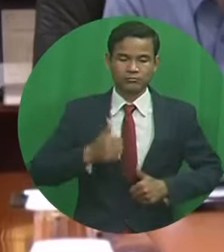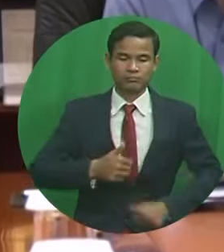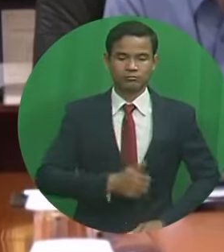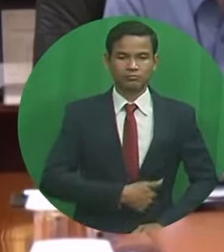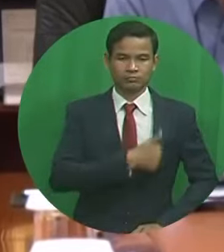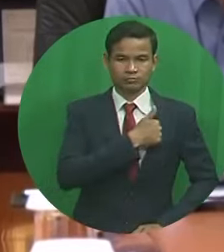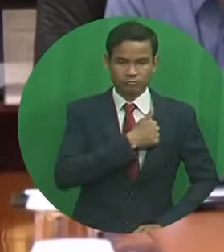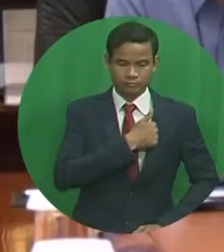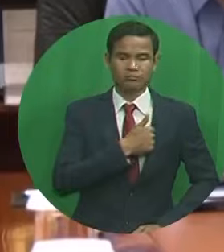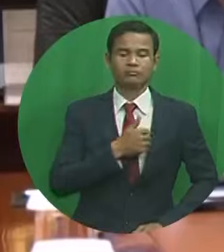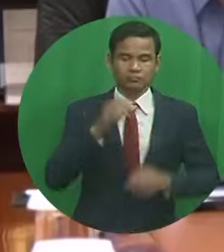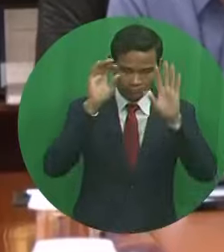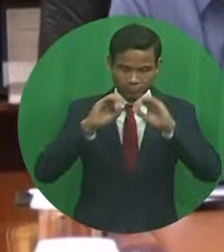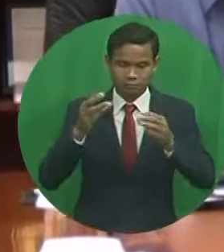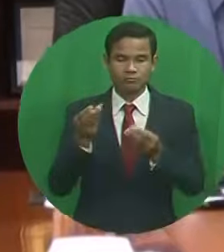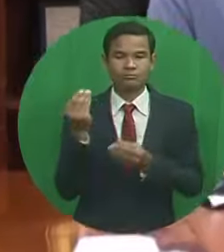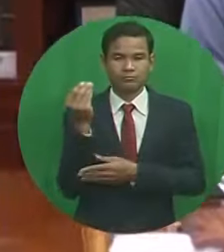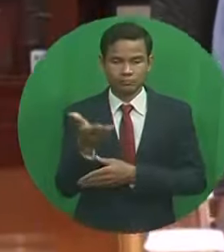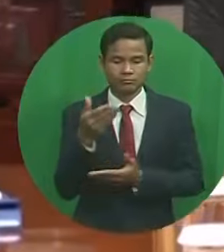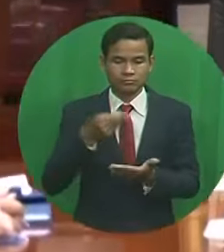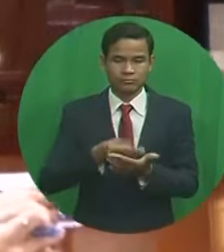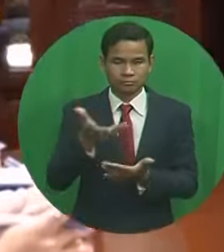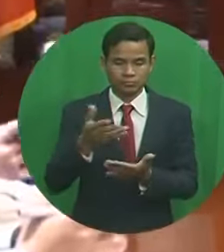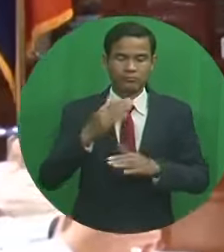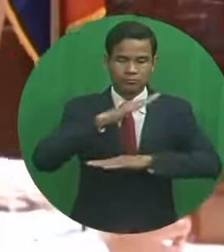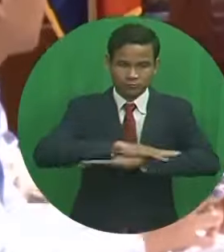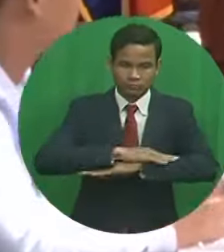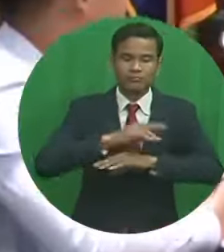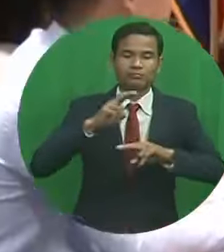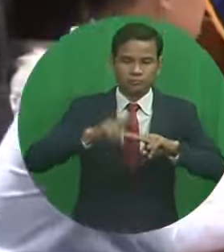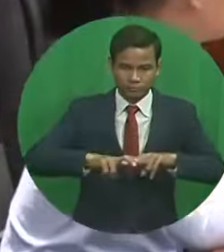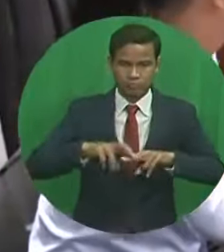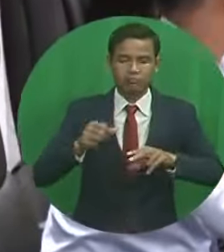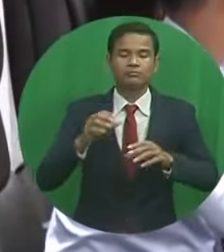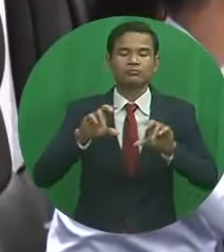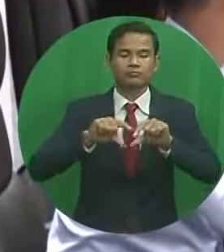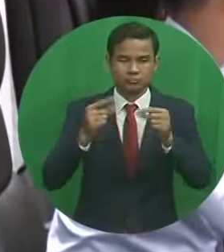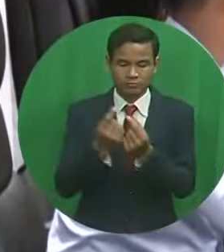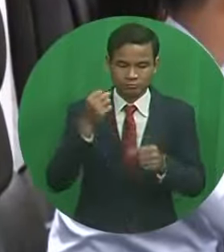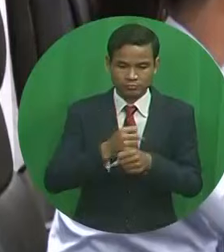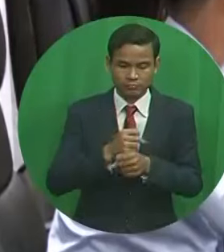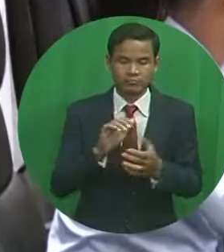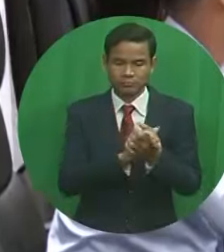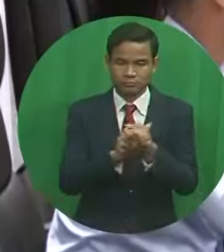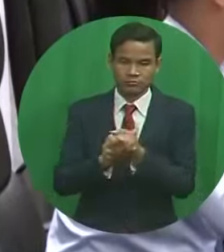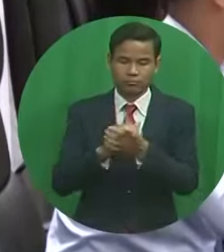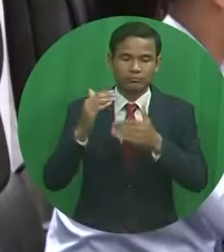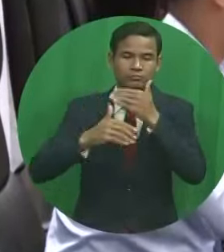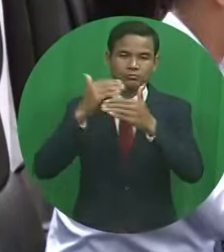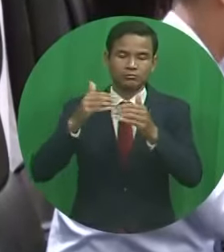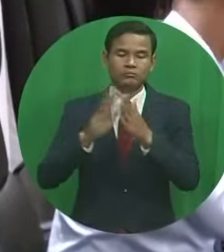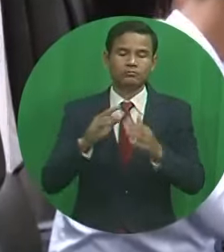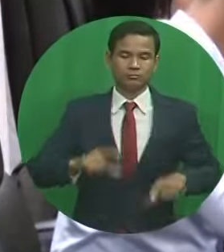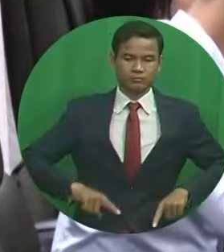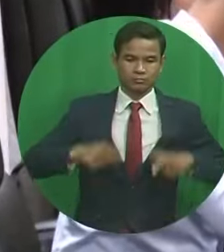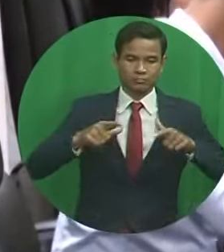រាបានផ្ដល់នៅថវិកាសម្រាប់ទិញតុកកៅអីទុកឲ្យក្រុមការងារនៅក្នុងសមាគមកសិករដើម្បីអភិវឌ្ឍជីវភាព